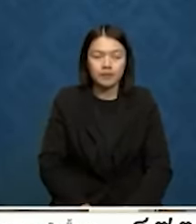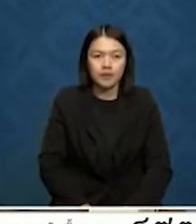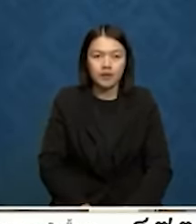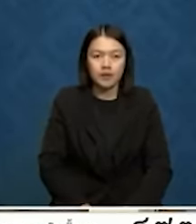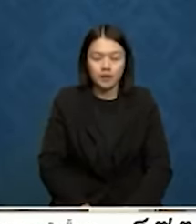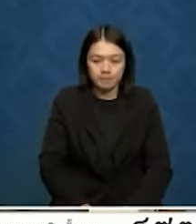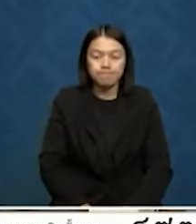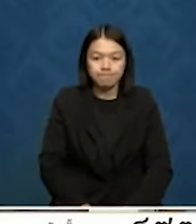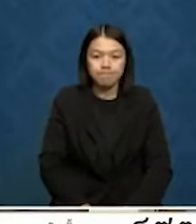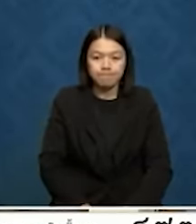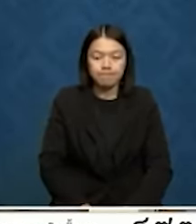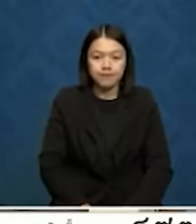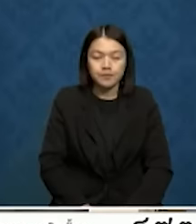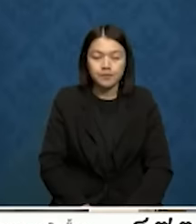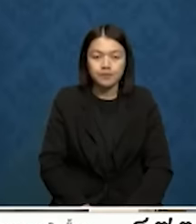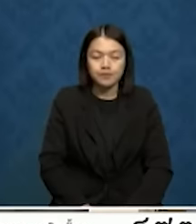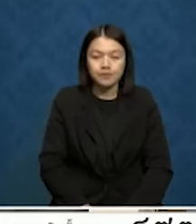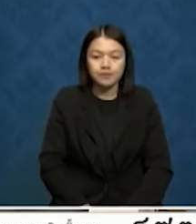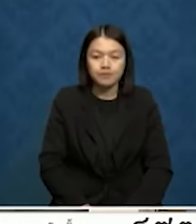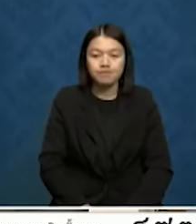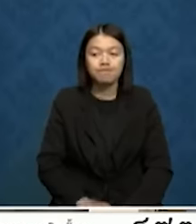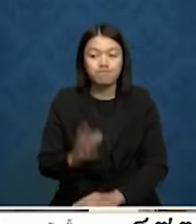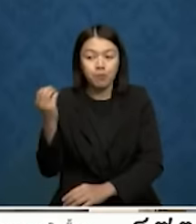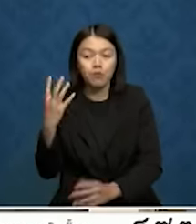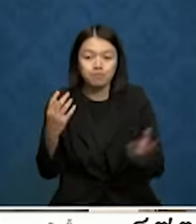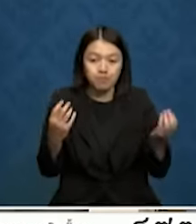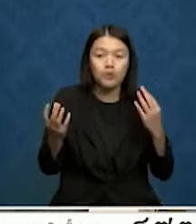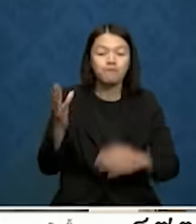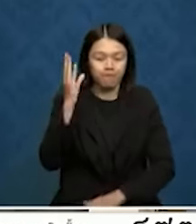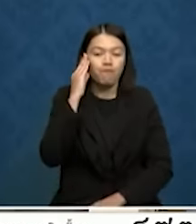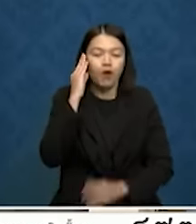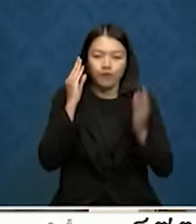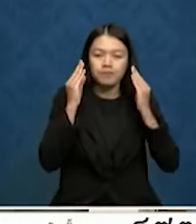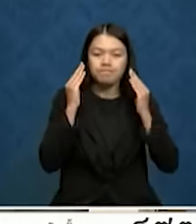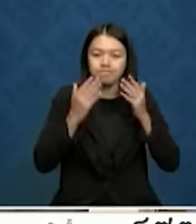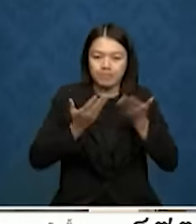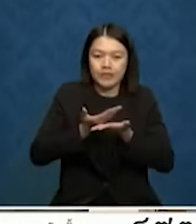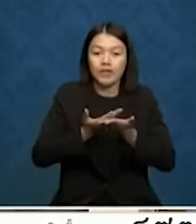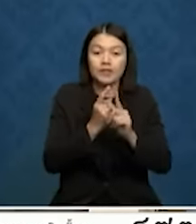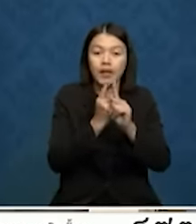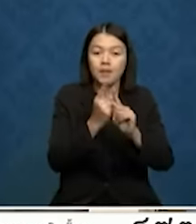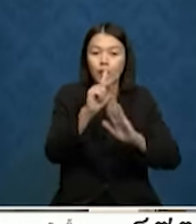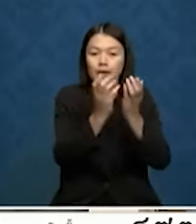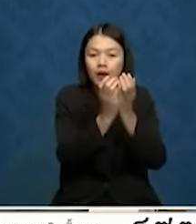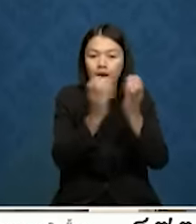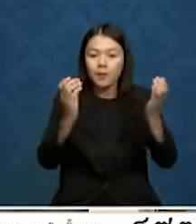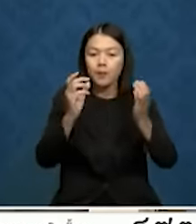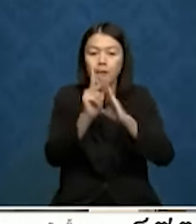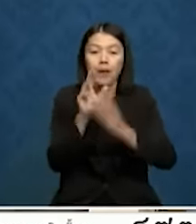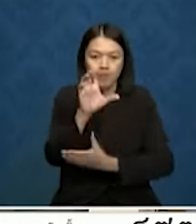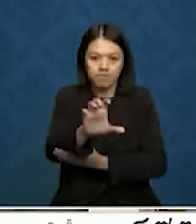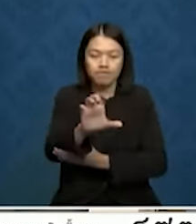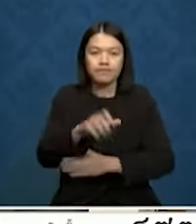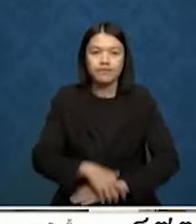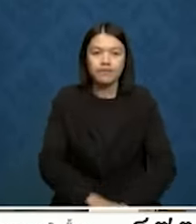ครับก็จะฟังทั้งสองฝ่ายแล้วก็จะพิจารณาให้เป็นไปตามรัฐธรรมนูญและก็บังคับนะครับ